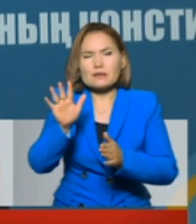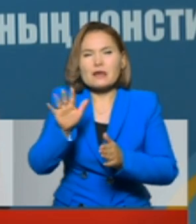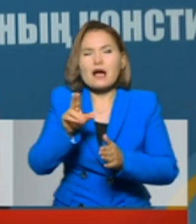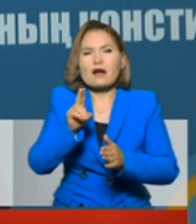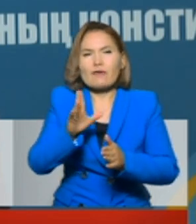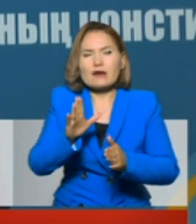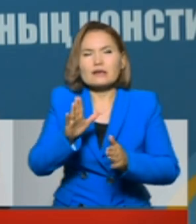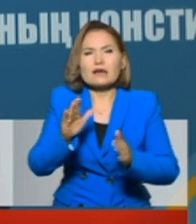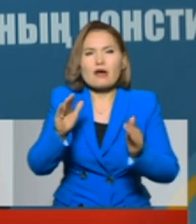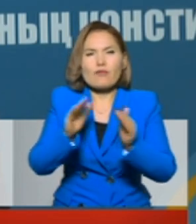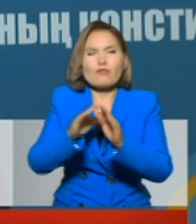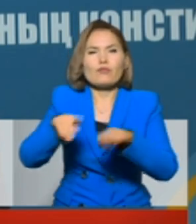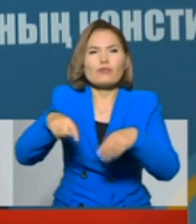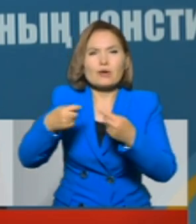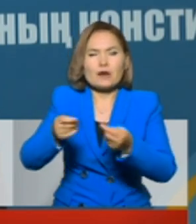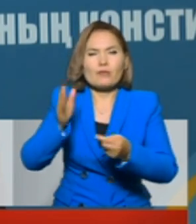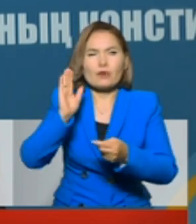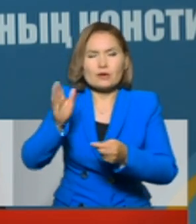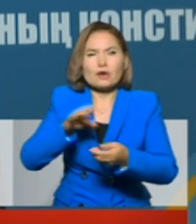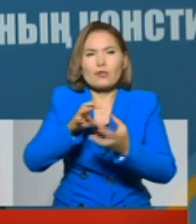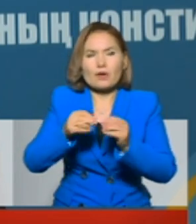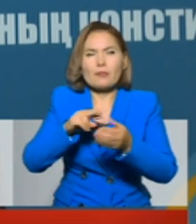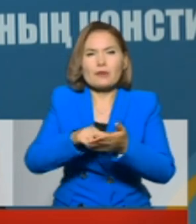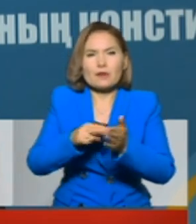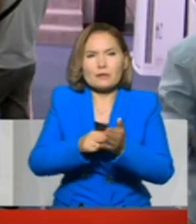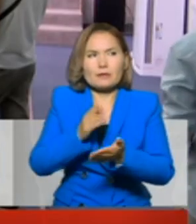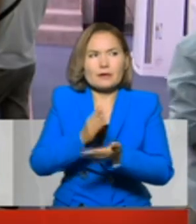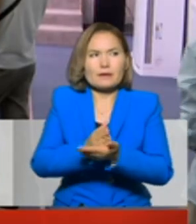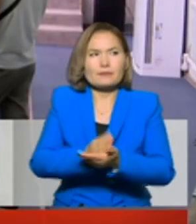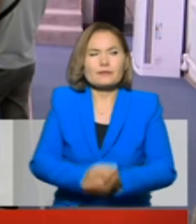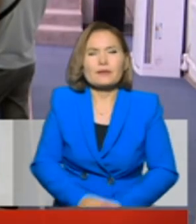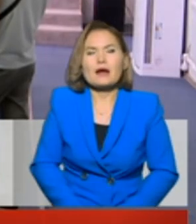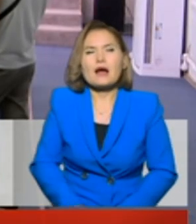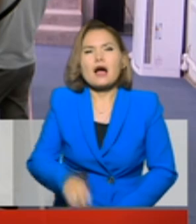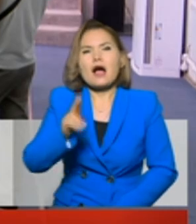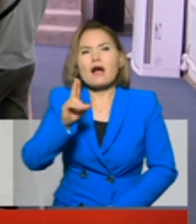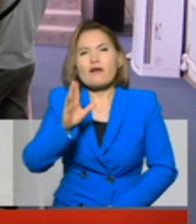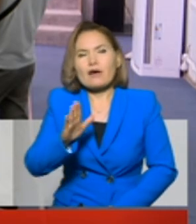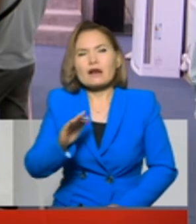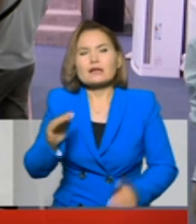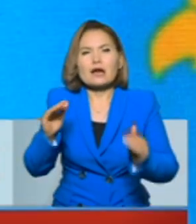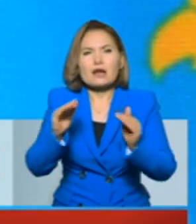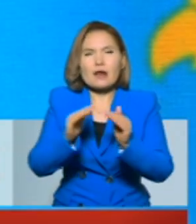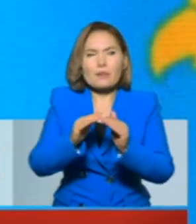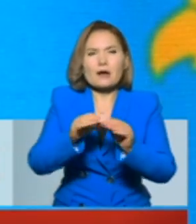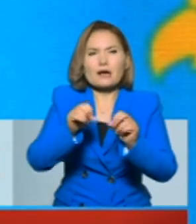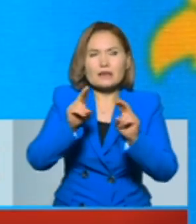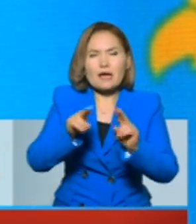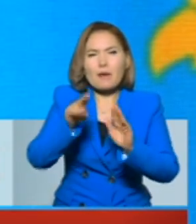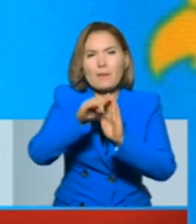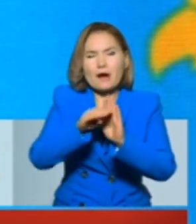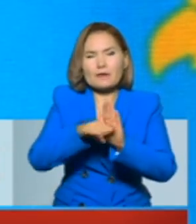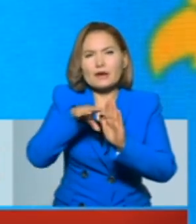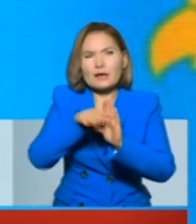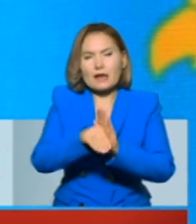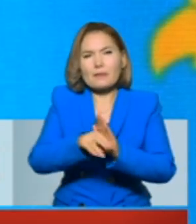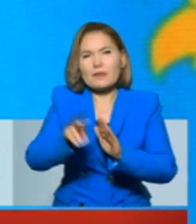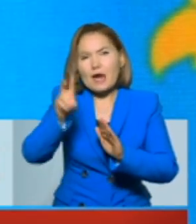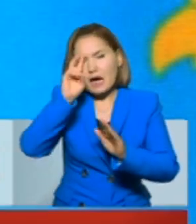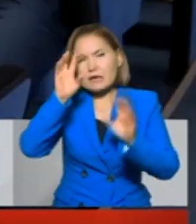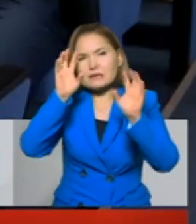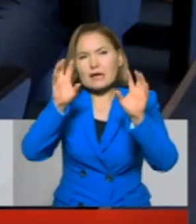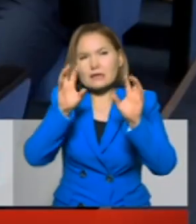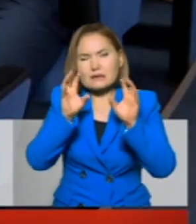пәтер осылай беріледі деп үкіметтің тарапынан. Пәтерлер баспана сатып алу бағдарламасы шеңберінде Атазан күні